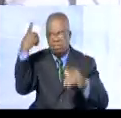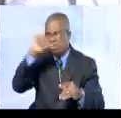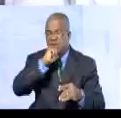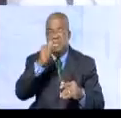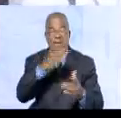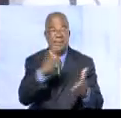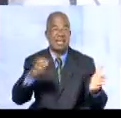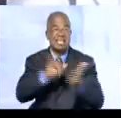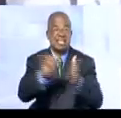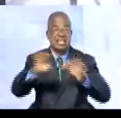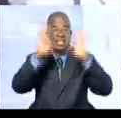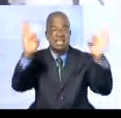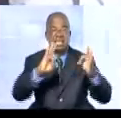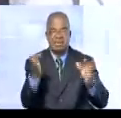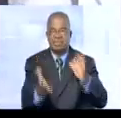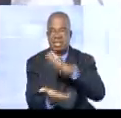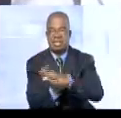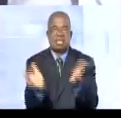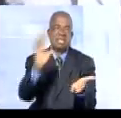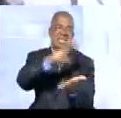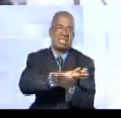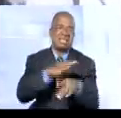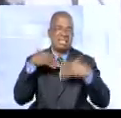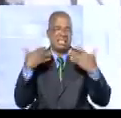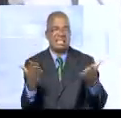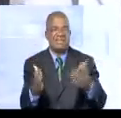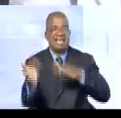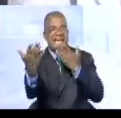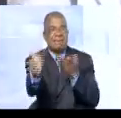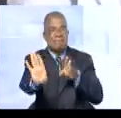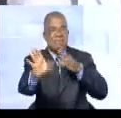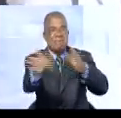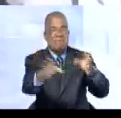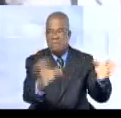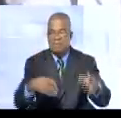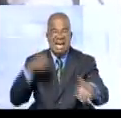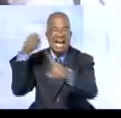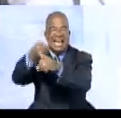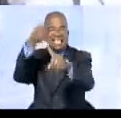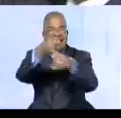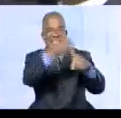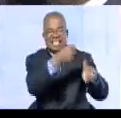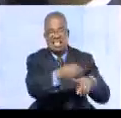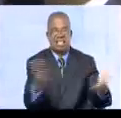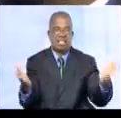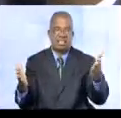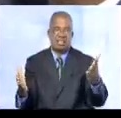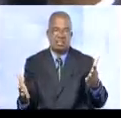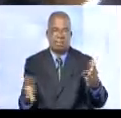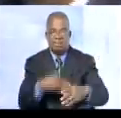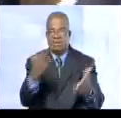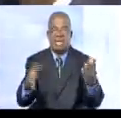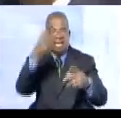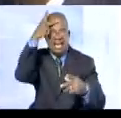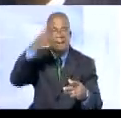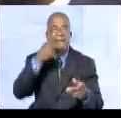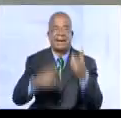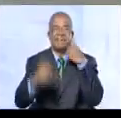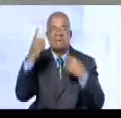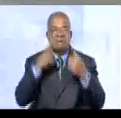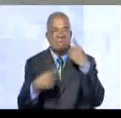à une tristesse. Respectons rigoureusement le code de la route. Cette campagne de